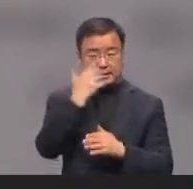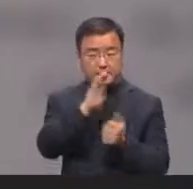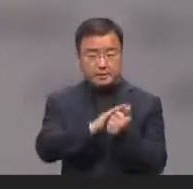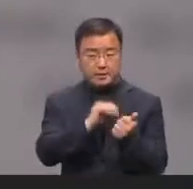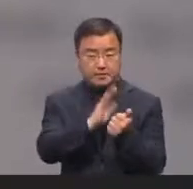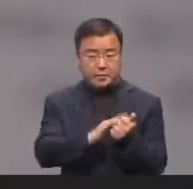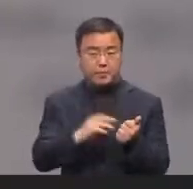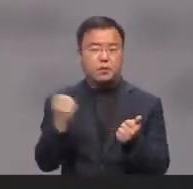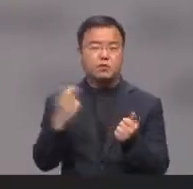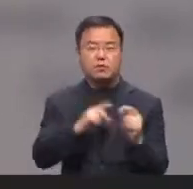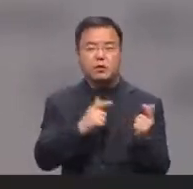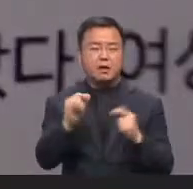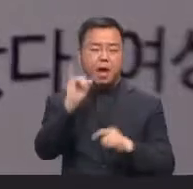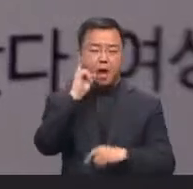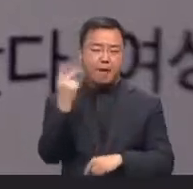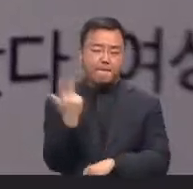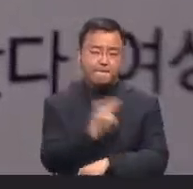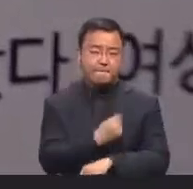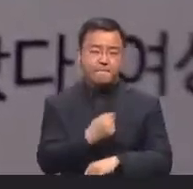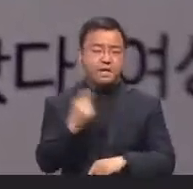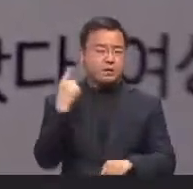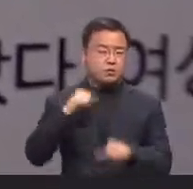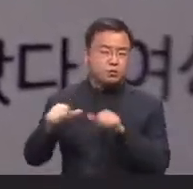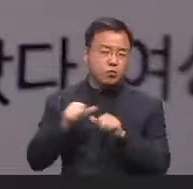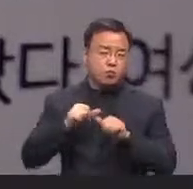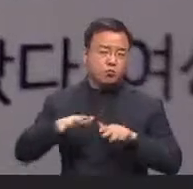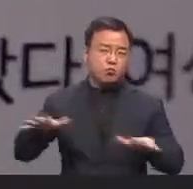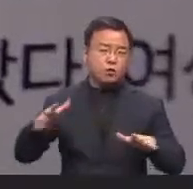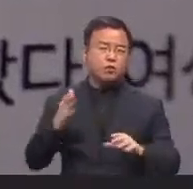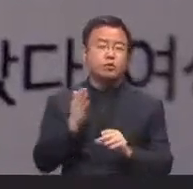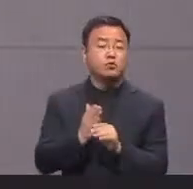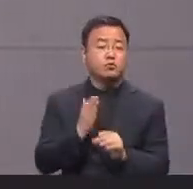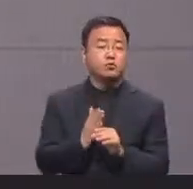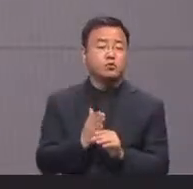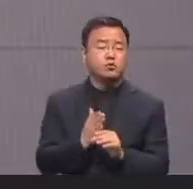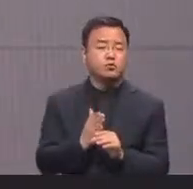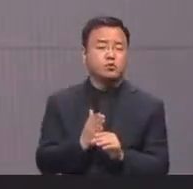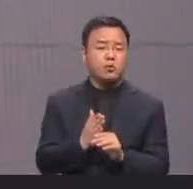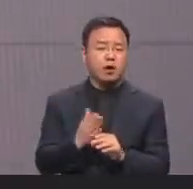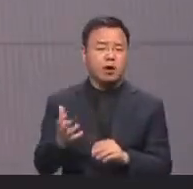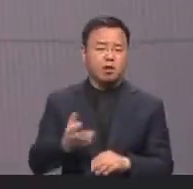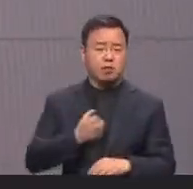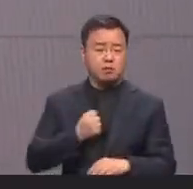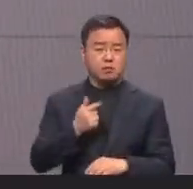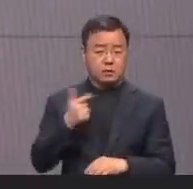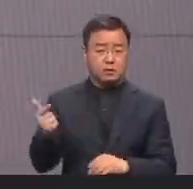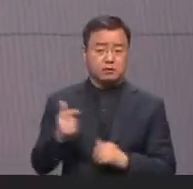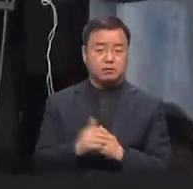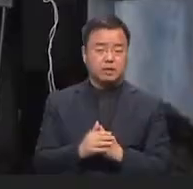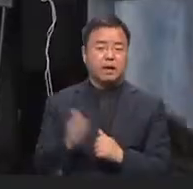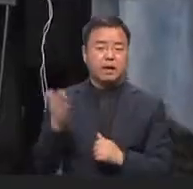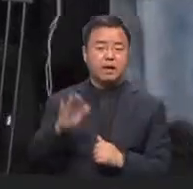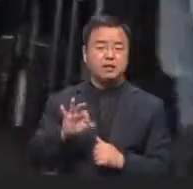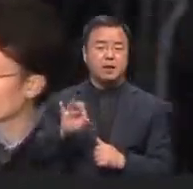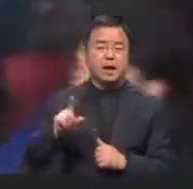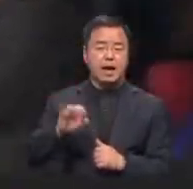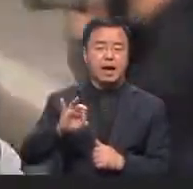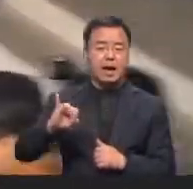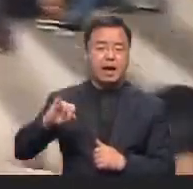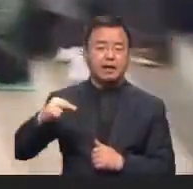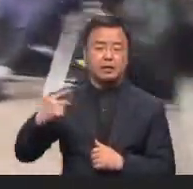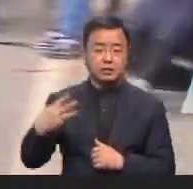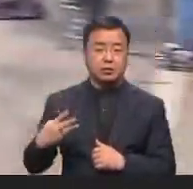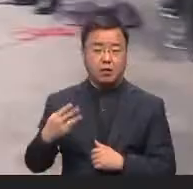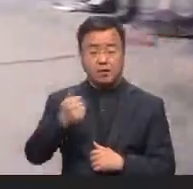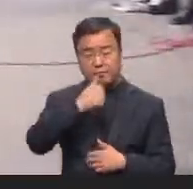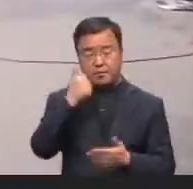마약 투약 등의 스캔들이 잇따라 번지면서 팬들은 큰 충격을 받고 있는데요. 특히 아이돌들의 범죄 행위가